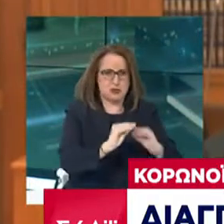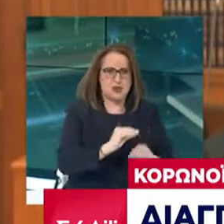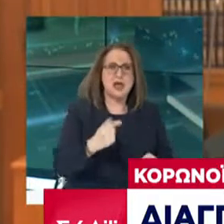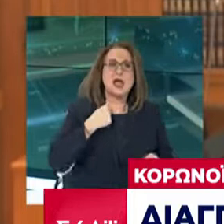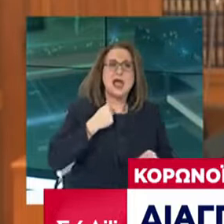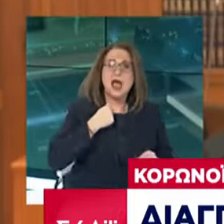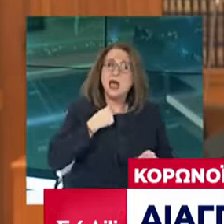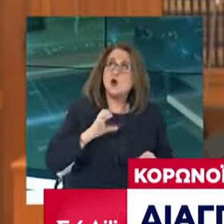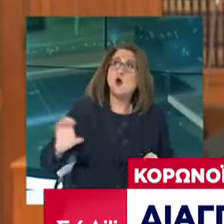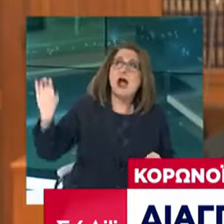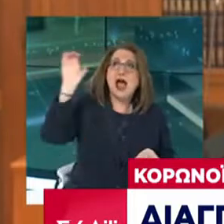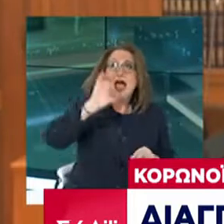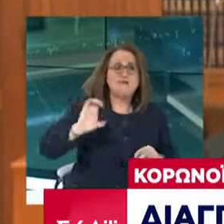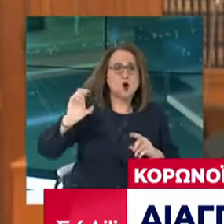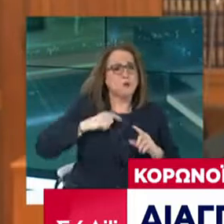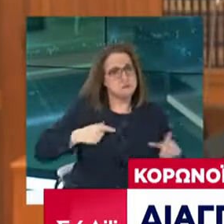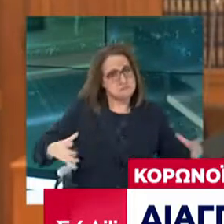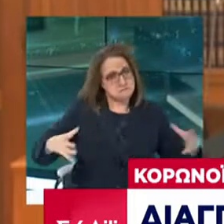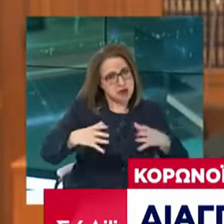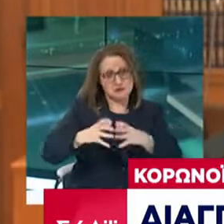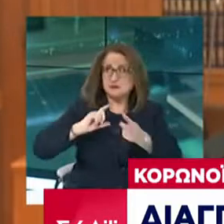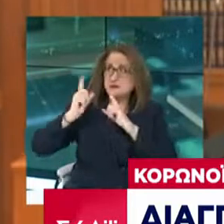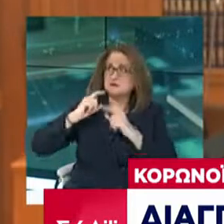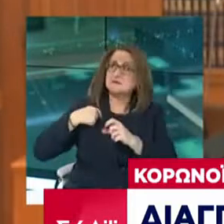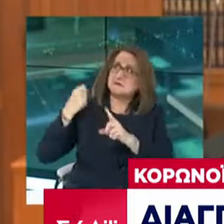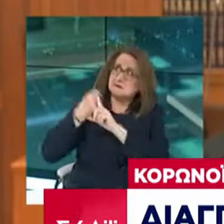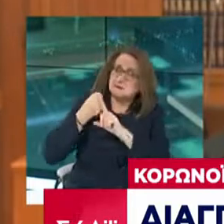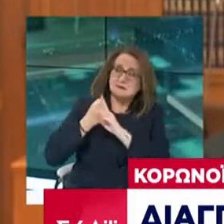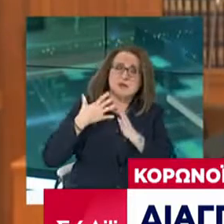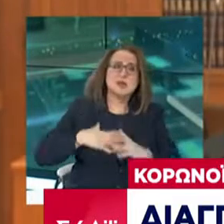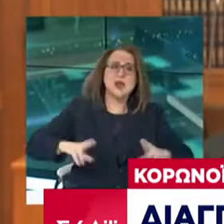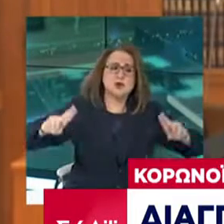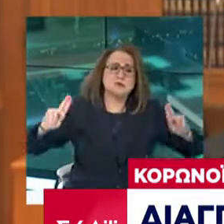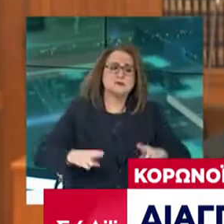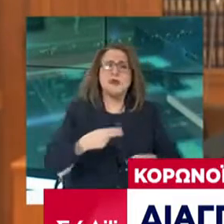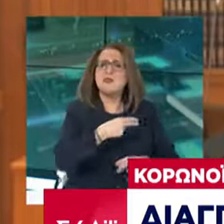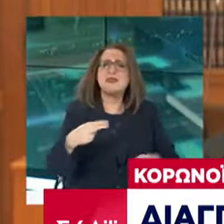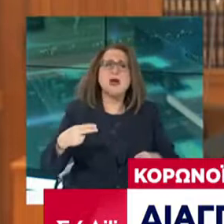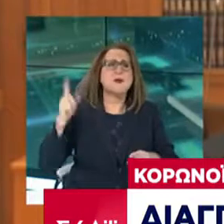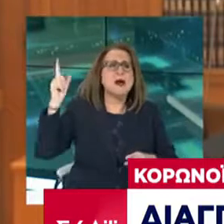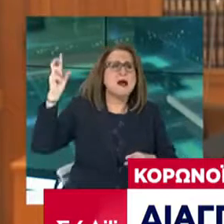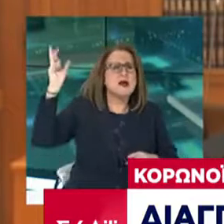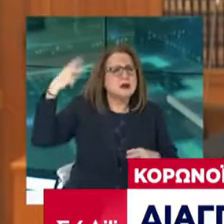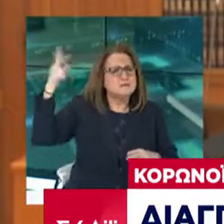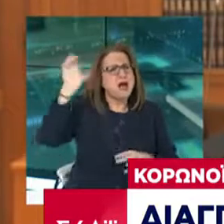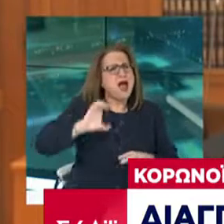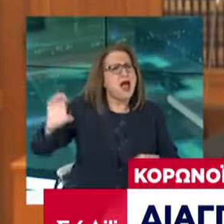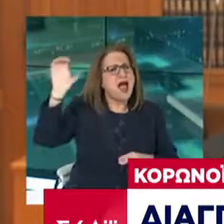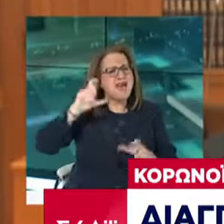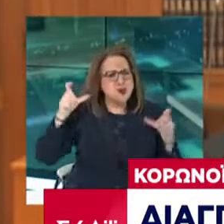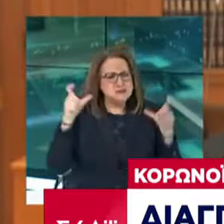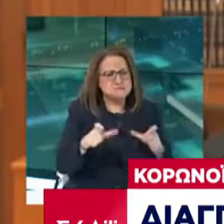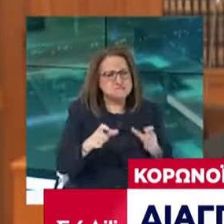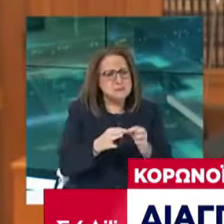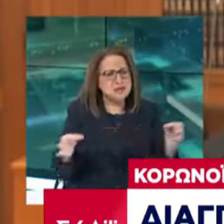ζητήσει αλλαγές στο Σύμφωνο Σταθερότητας και στους δημοσιονομικούς στόχους προκειμένου να χρηματοδοτηθούν οι έκτακτες δαπάνες. Θεωρώ